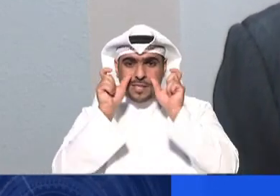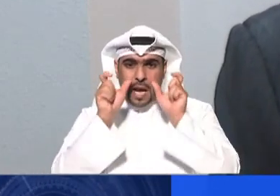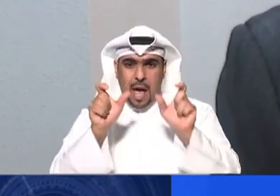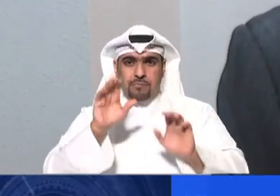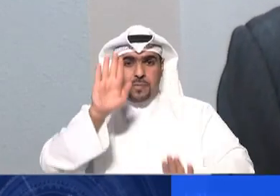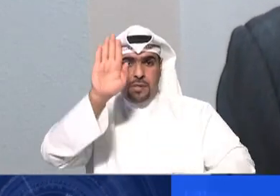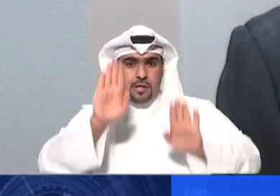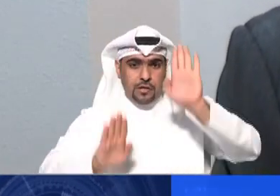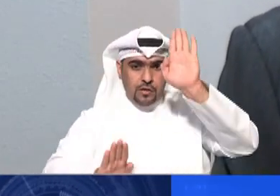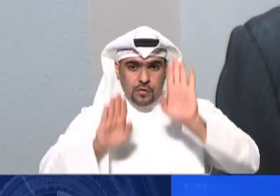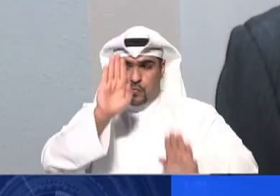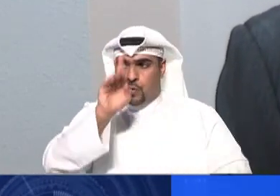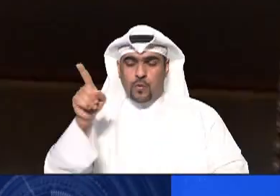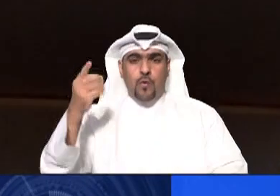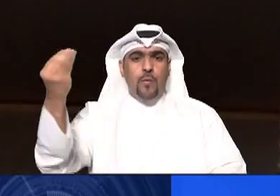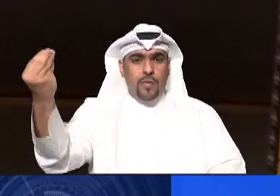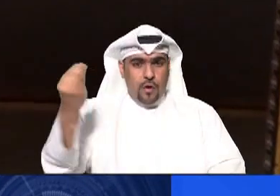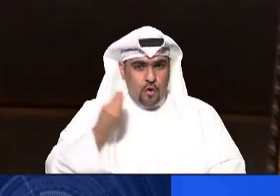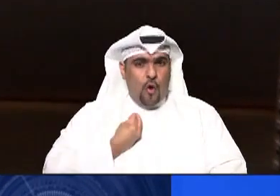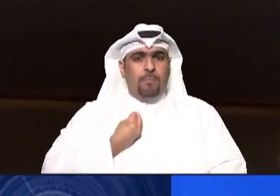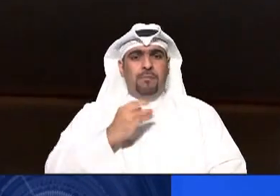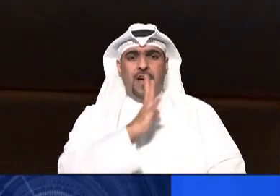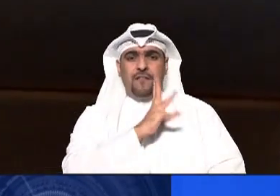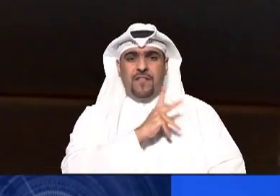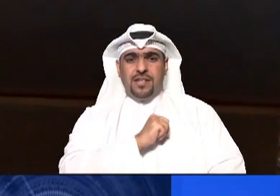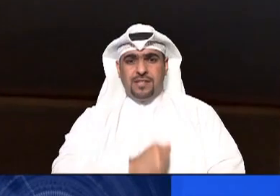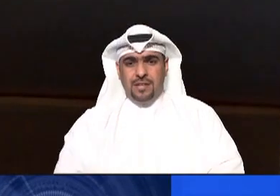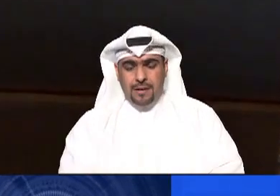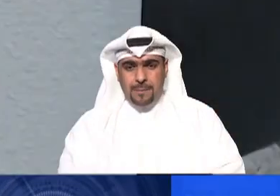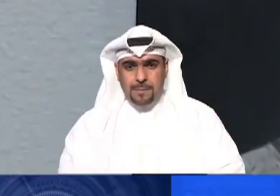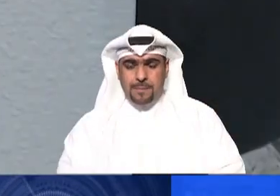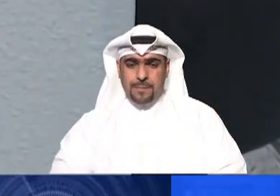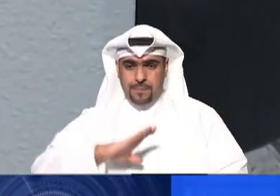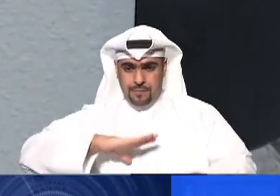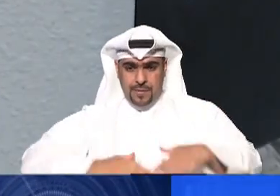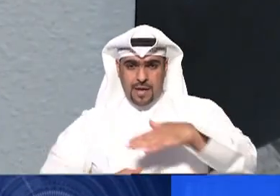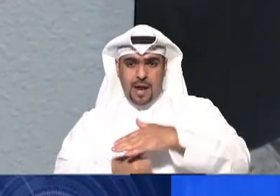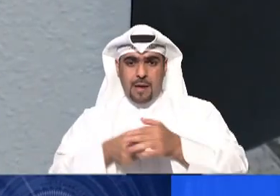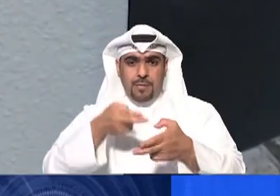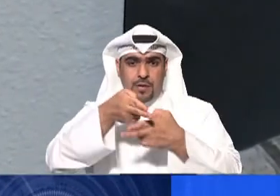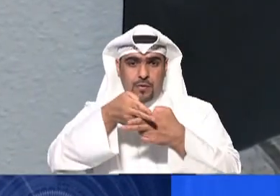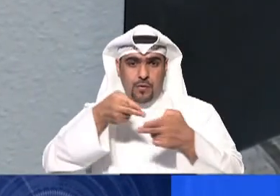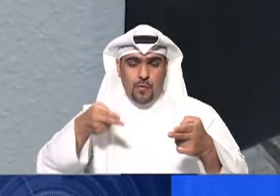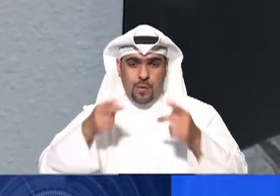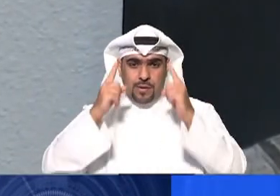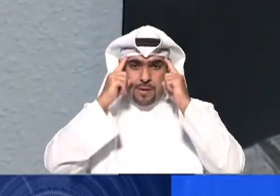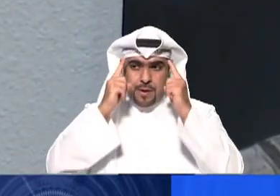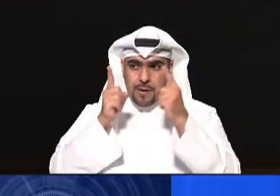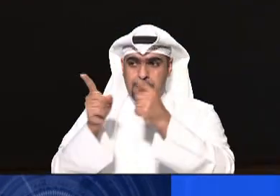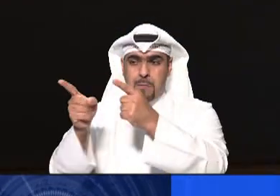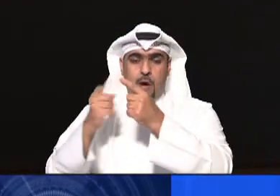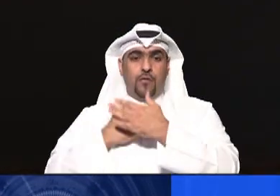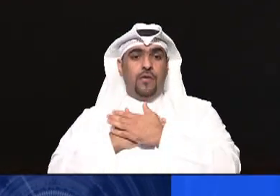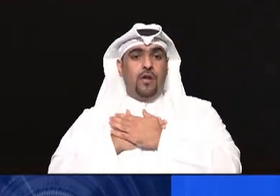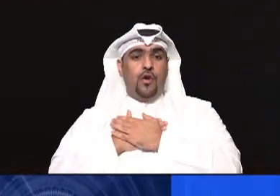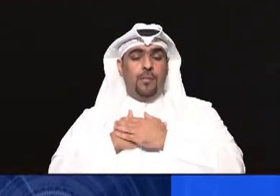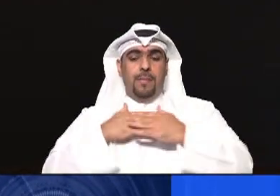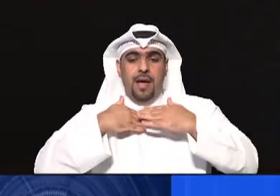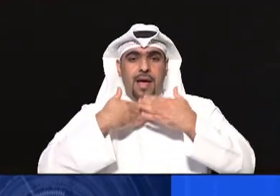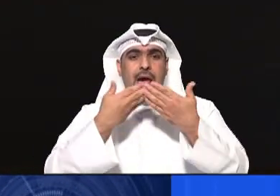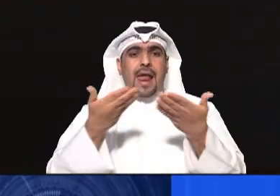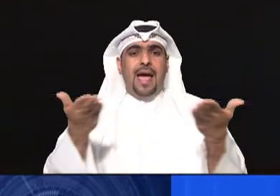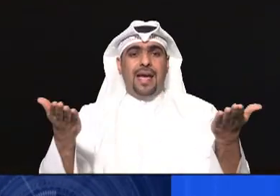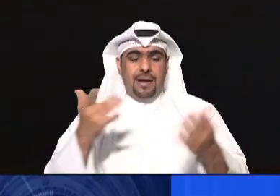للشعب الفلسطيني في كل مكان. عرف عن أمير الإنسانية حبه للخير، كان قلبه الكبير يسعى الجميع